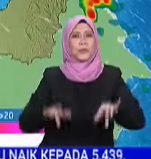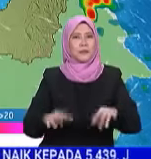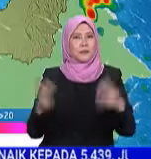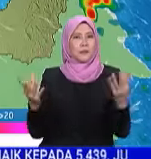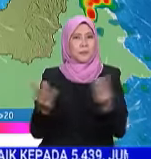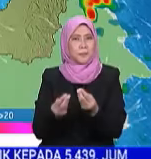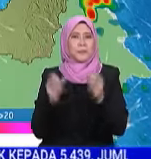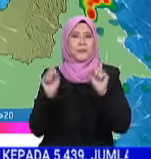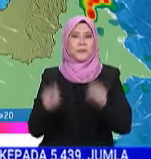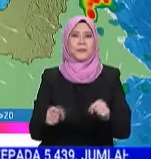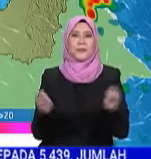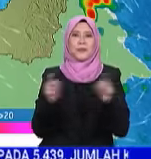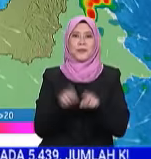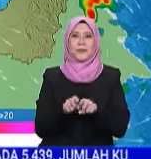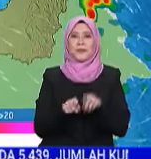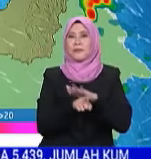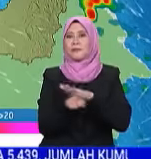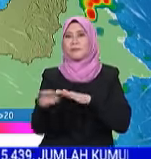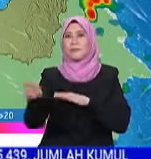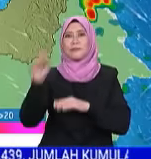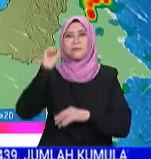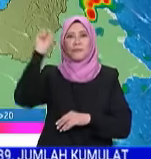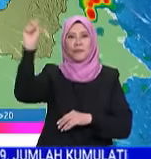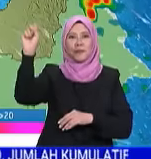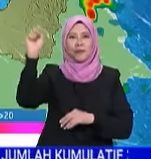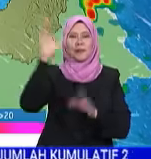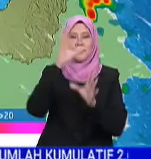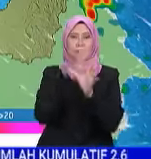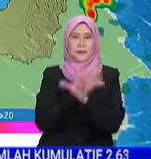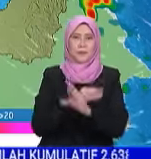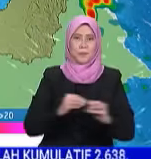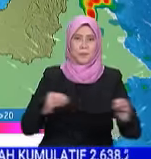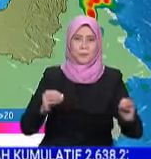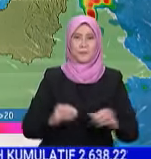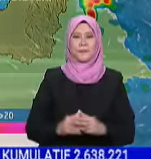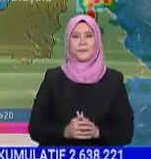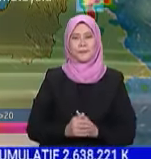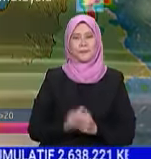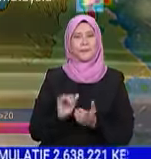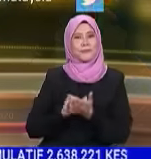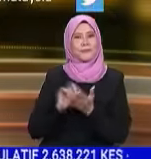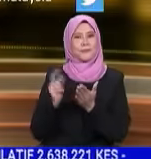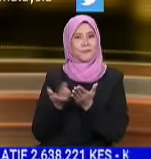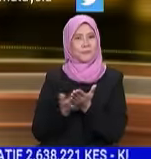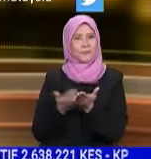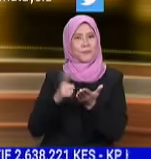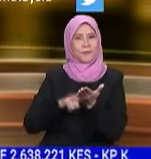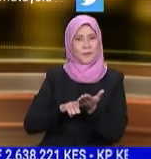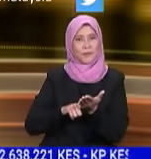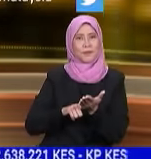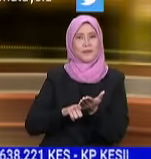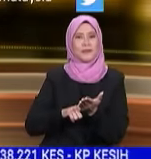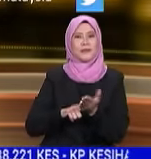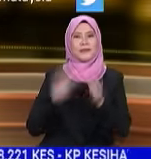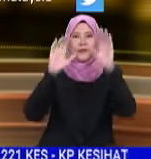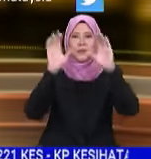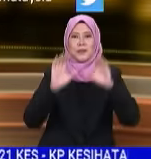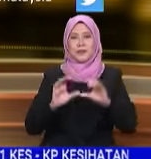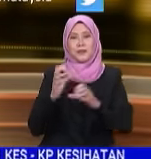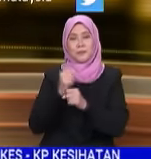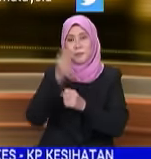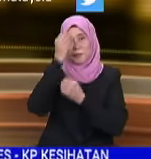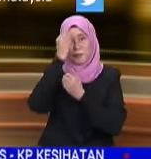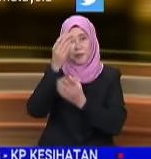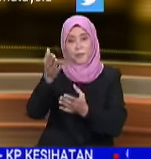rendah boleh berlaku di kawasan pedalaman negeri Sabah dan juga Sarawak sekian dahulu laporan cuaca buat petang ini dapatkan informasi